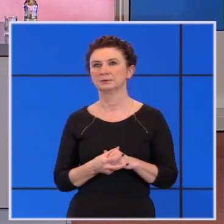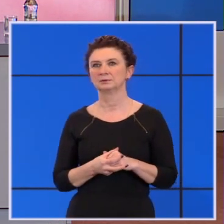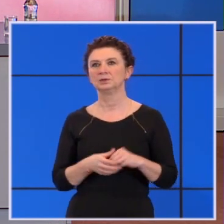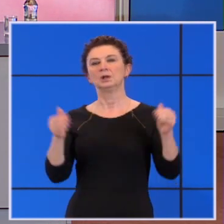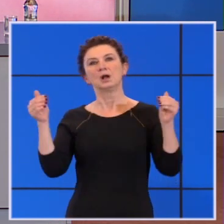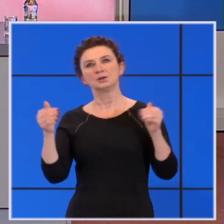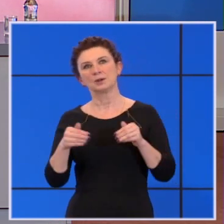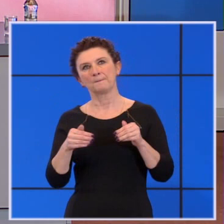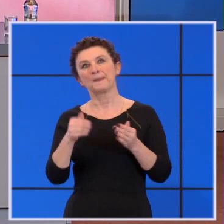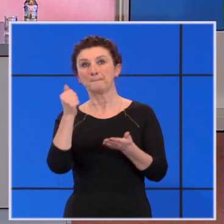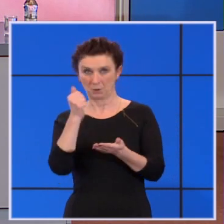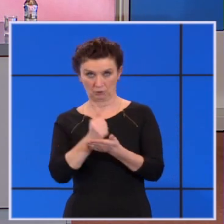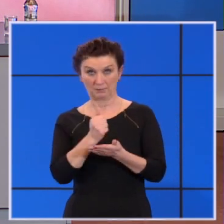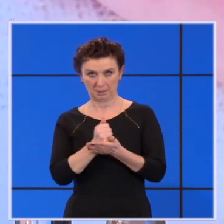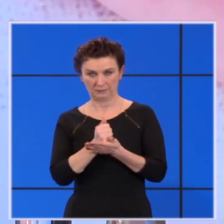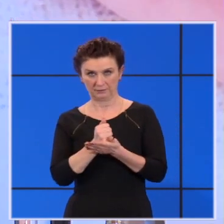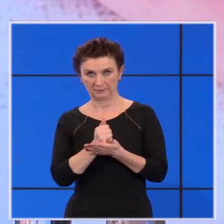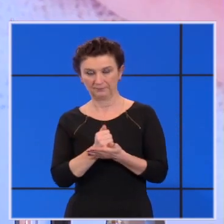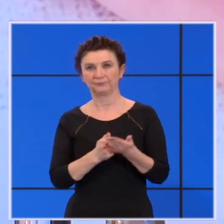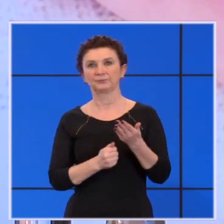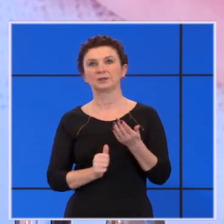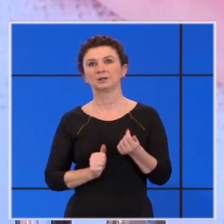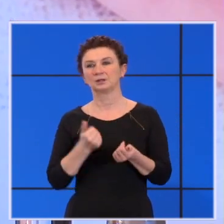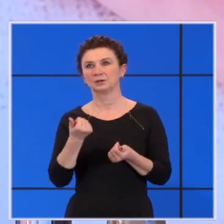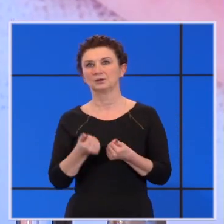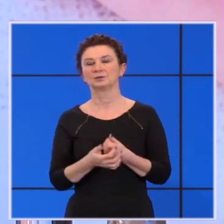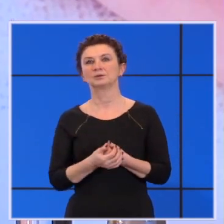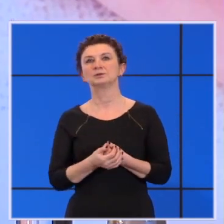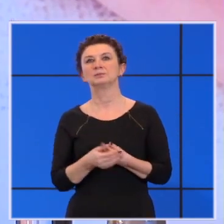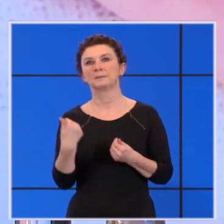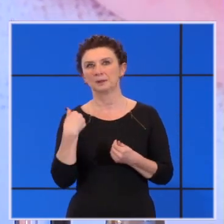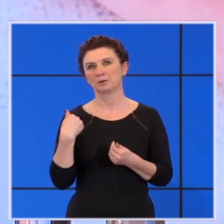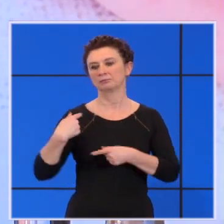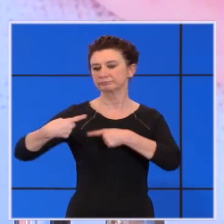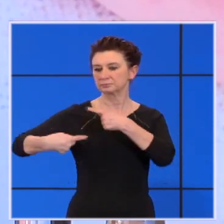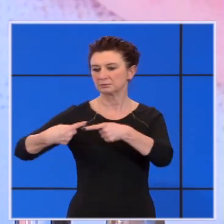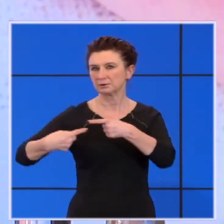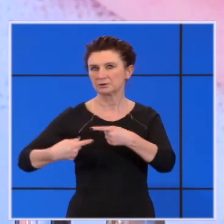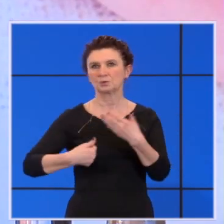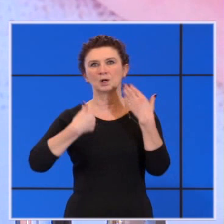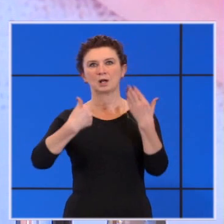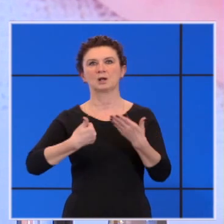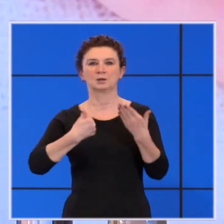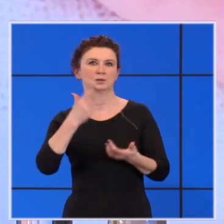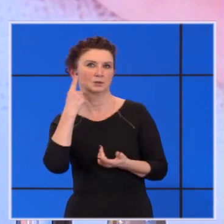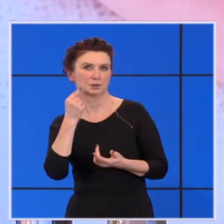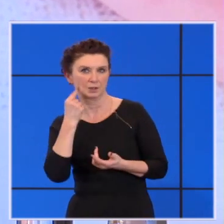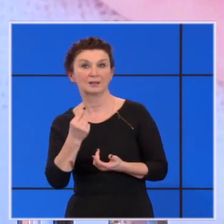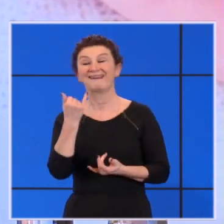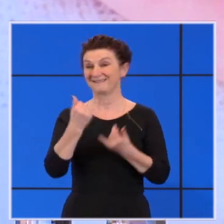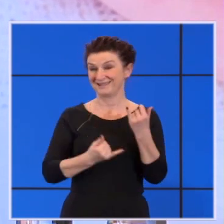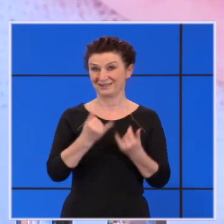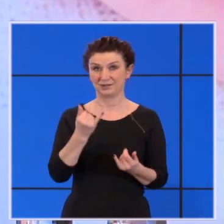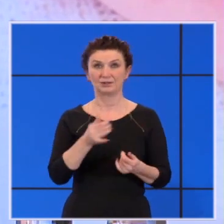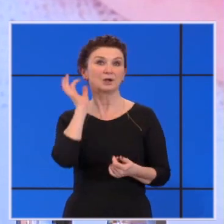pozwalają przepisy prawne na przeprowadzenie procedury dotyczących 6 komórek jajowych, zaś w przypadku po pierwsze kobiet powyżej 35